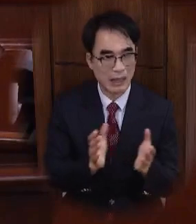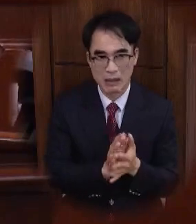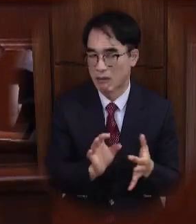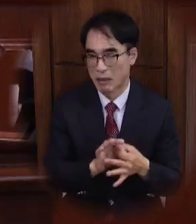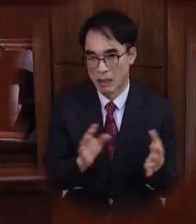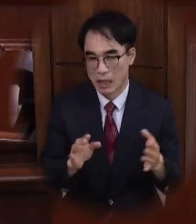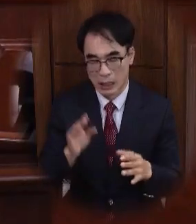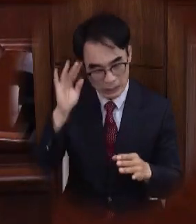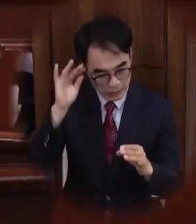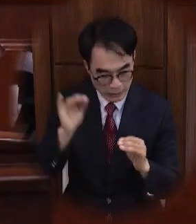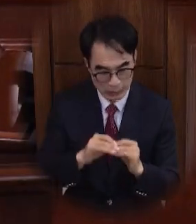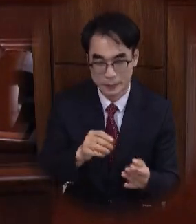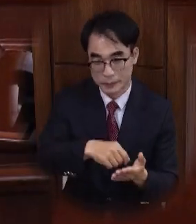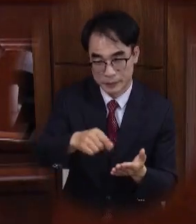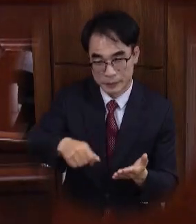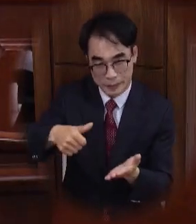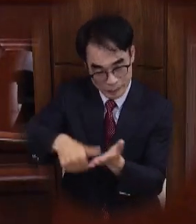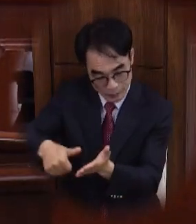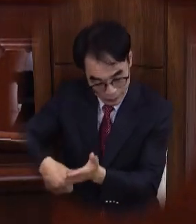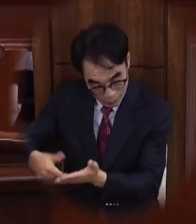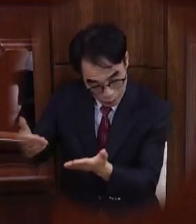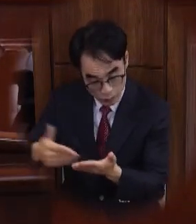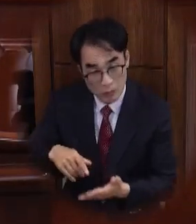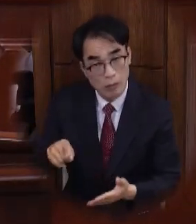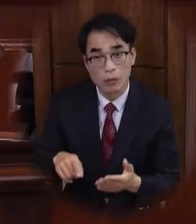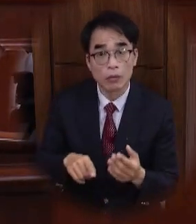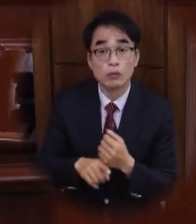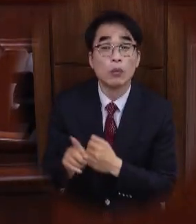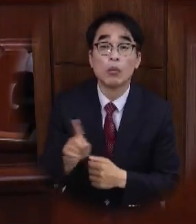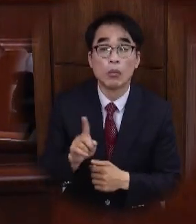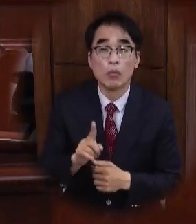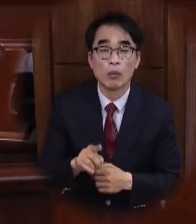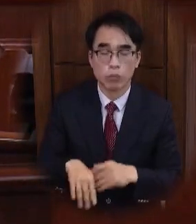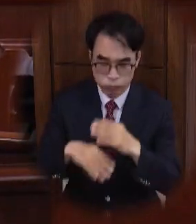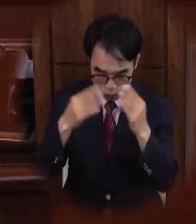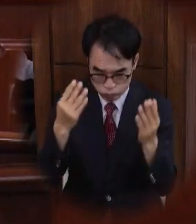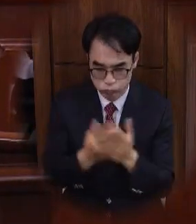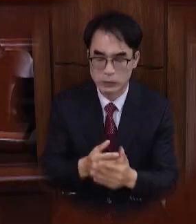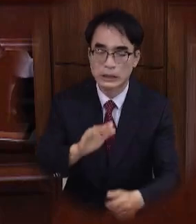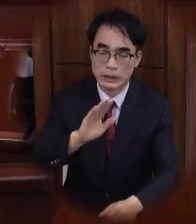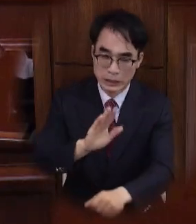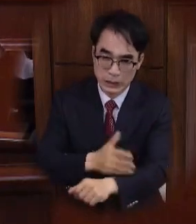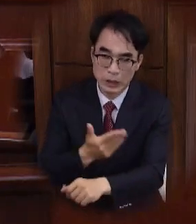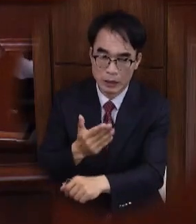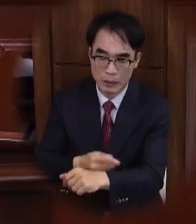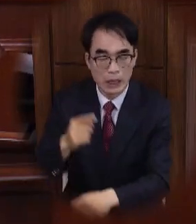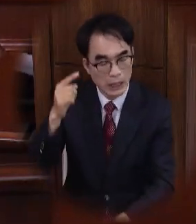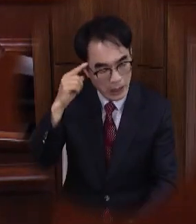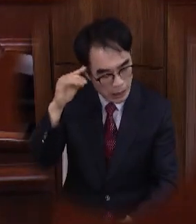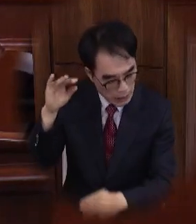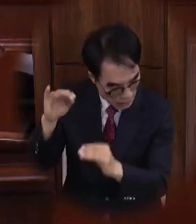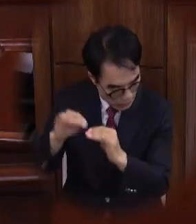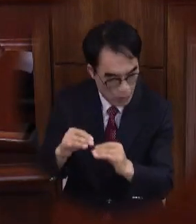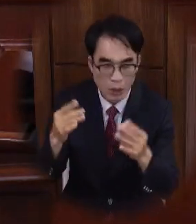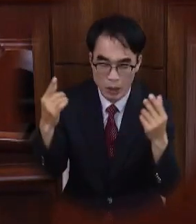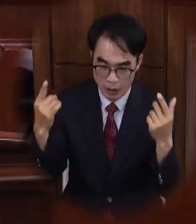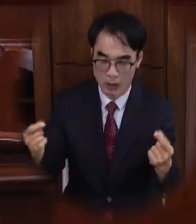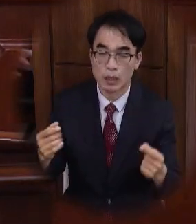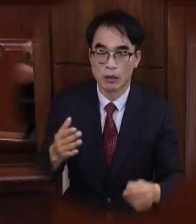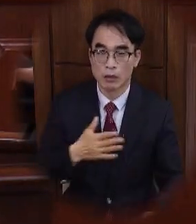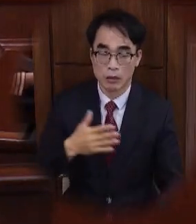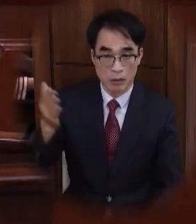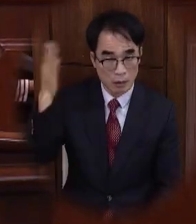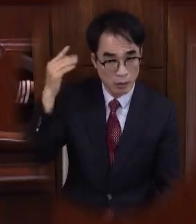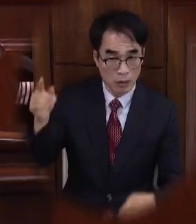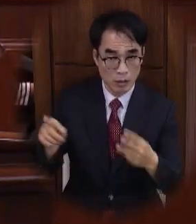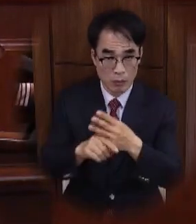명해 주셨습니다 이것은 무엇을 뜻합니까 모두가 잘못으로 인지하고 있다는 것입니다 저는 지난